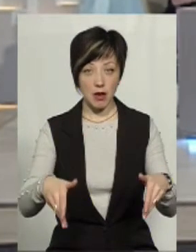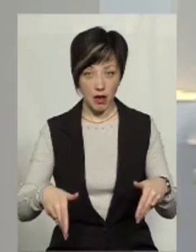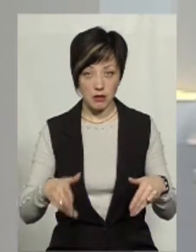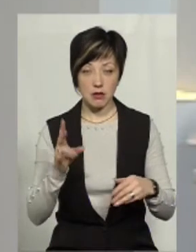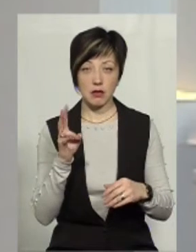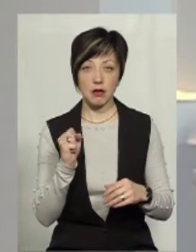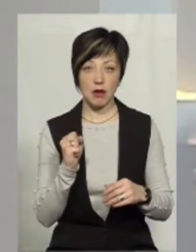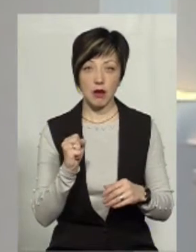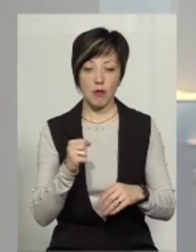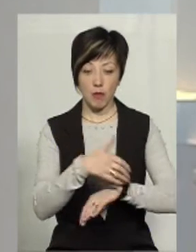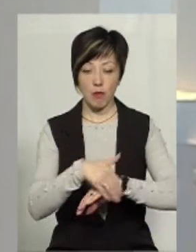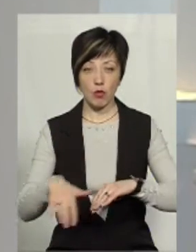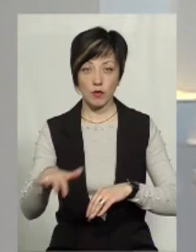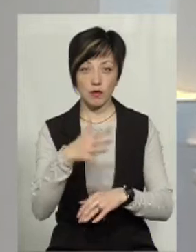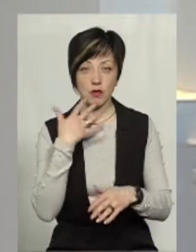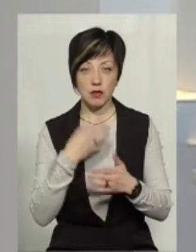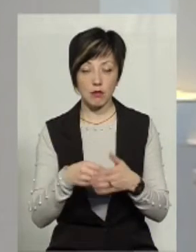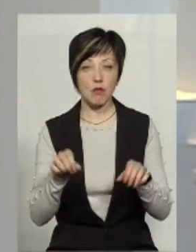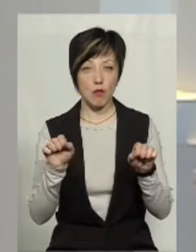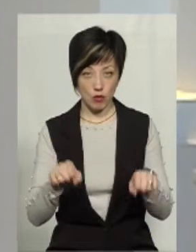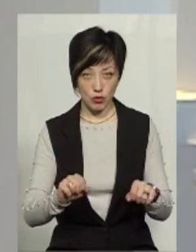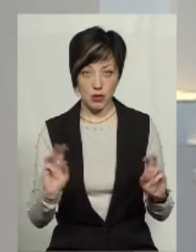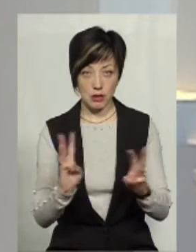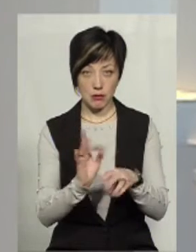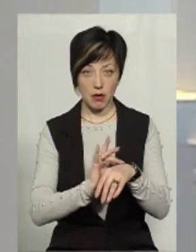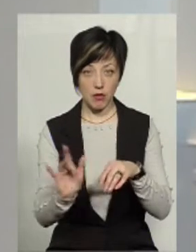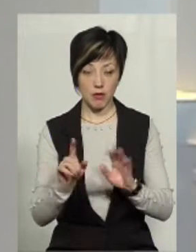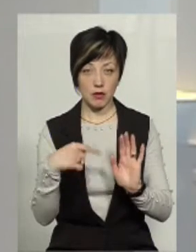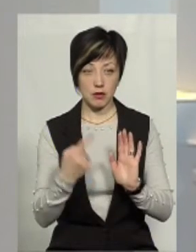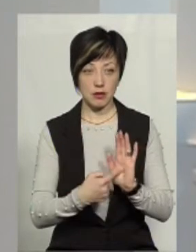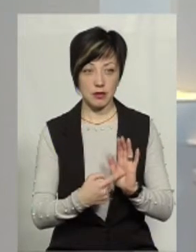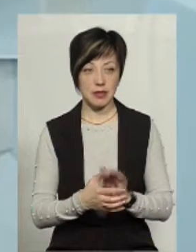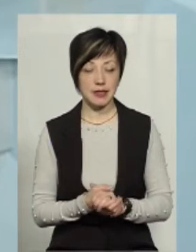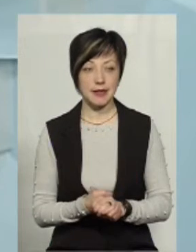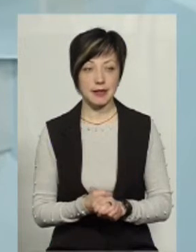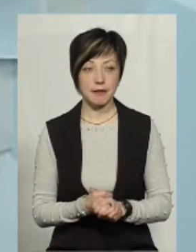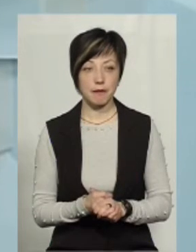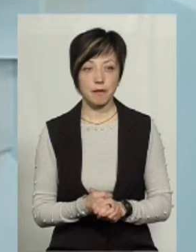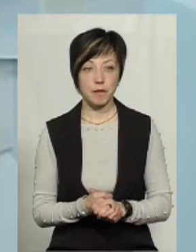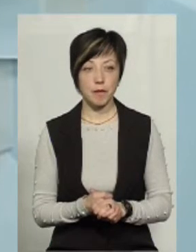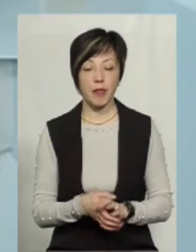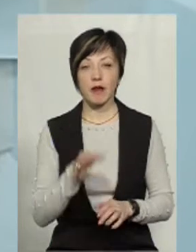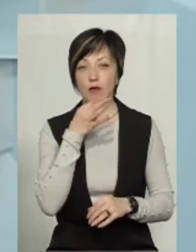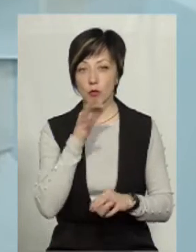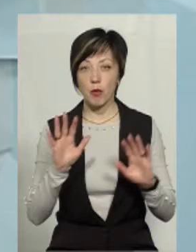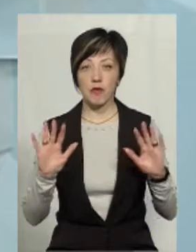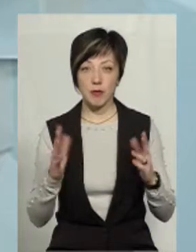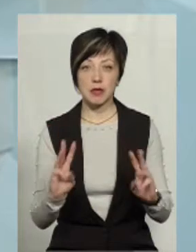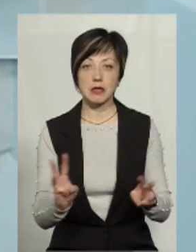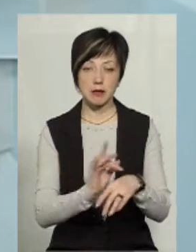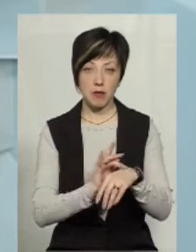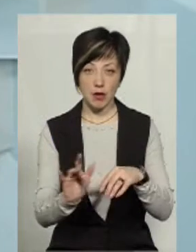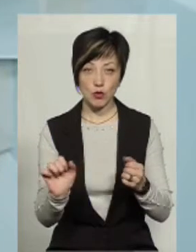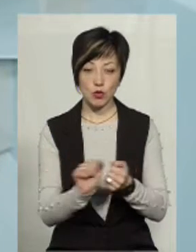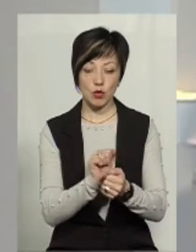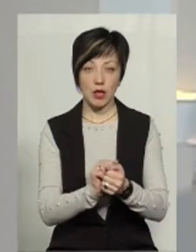на подвір'ї можна спалювати? В будь-якому випадку забороняється спалювання сухої